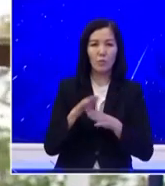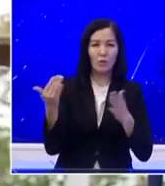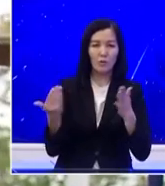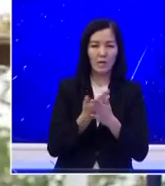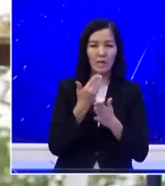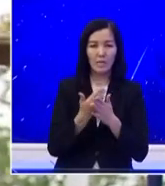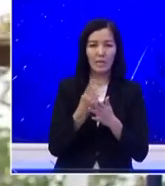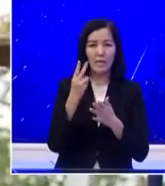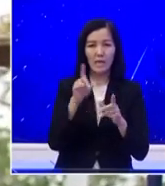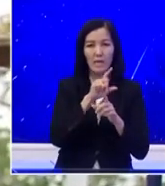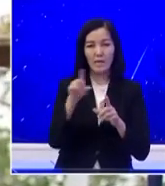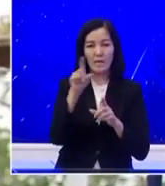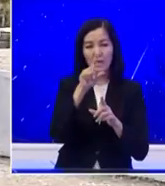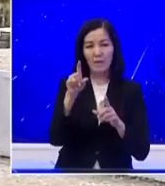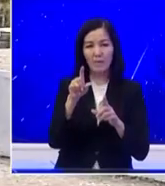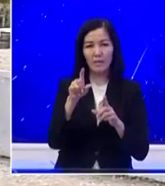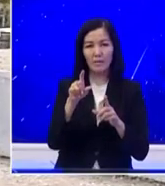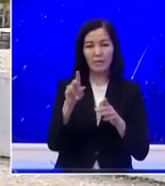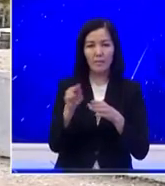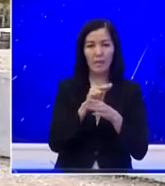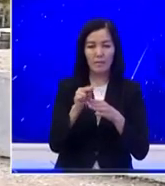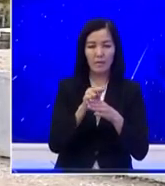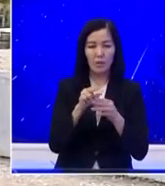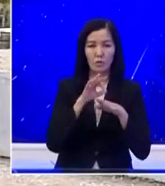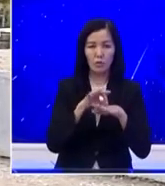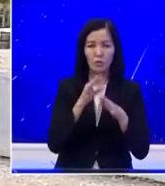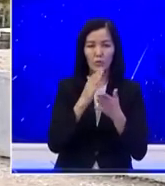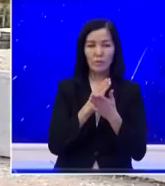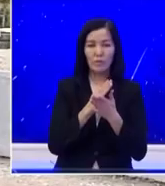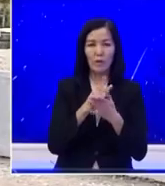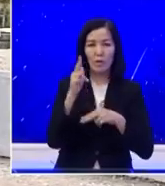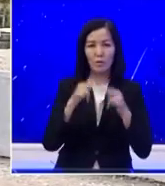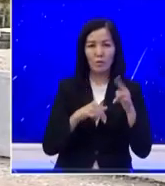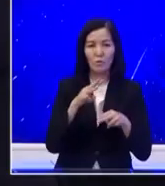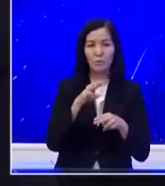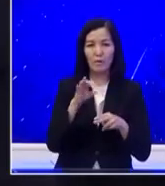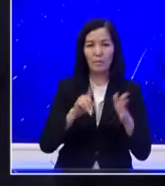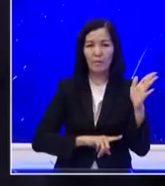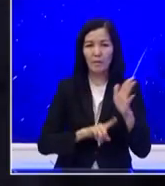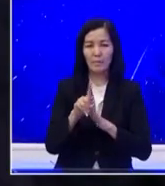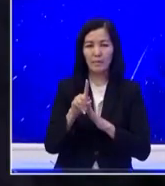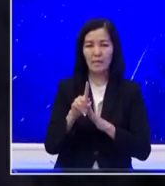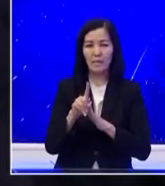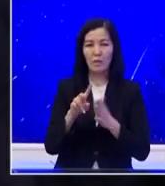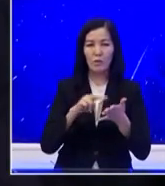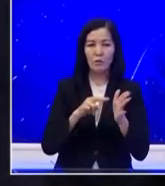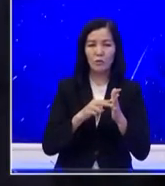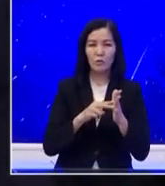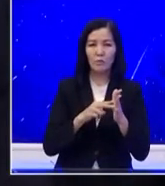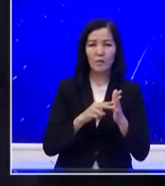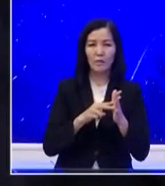жаңартылады. Қосқабатты нысанда қазір демонтаж жұмыстары жүріп жатыр. Құрылысы мамырда басталған, жоспар бойынша